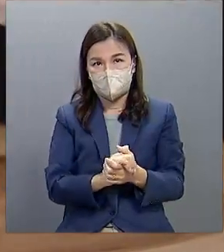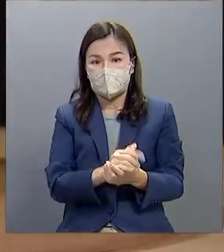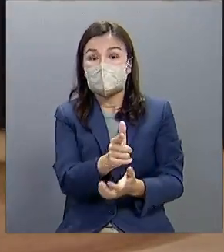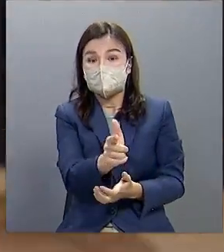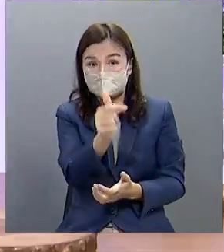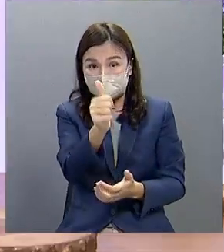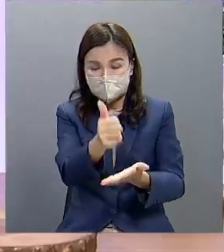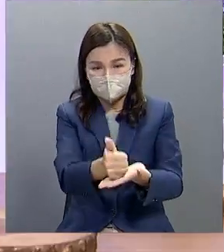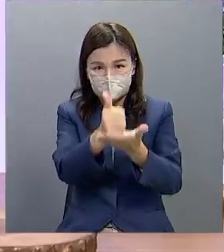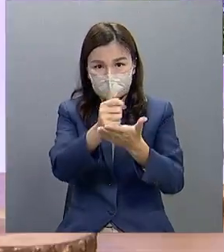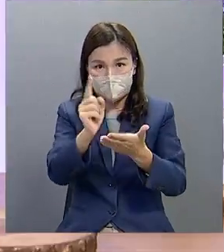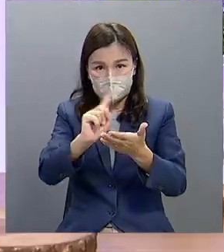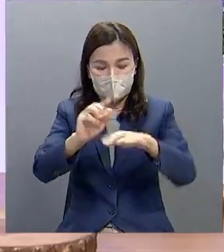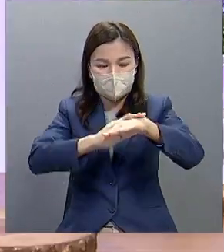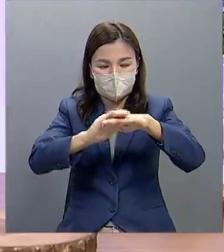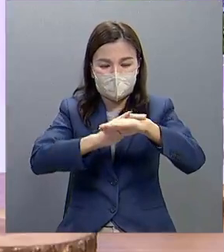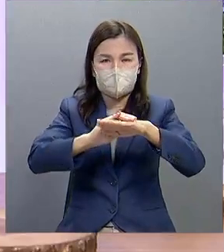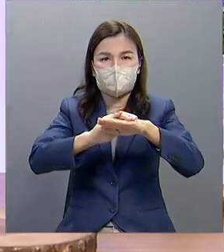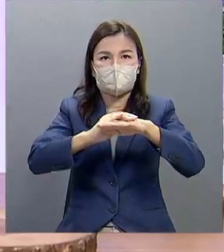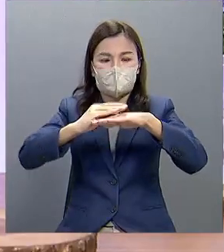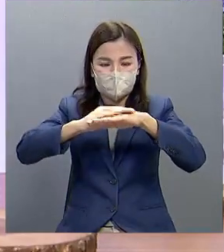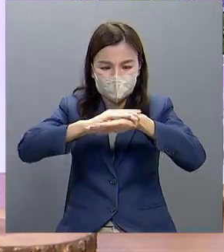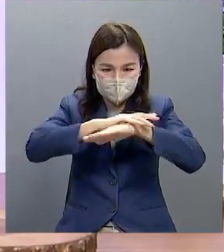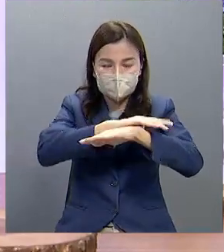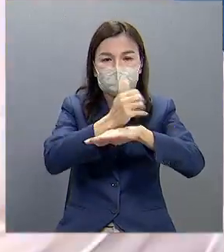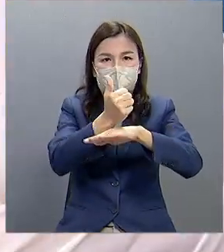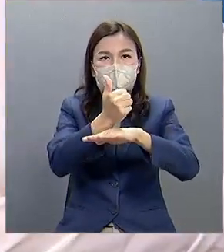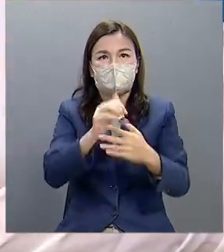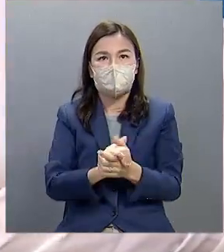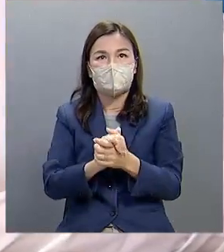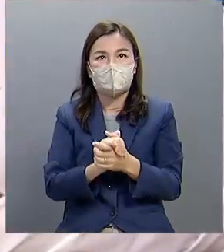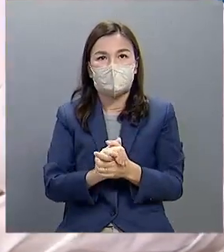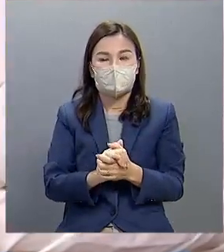บำรุงผิวนะคะวันนี้การจะทำทั้งหมด100 ml นะคะ